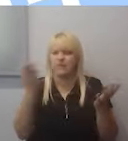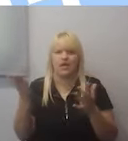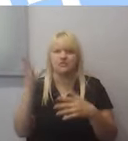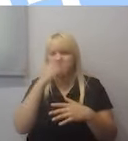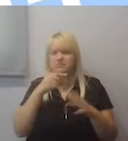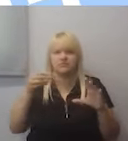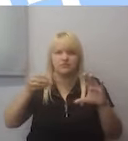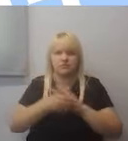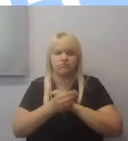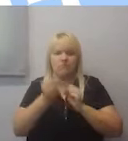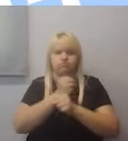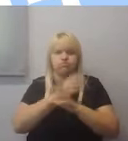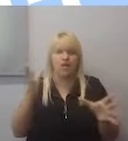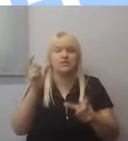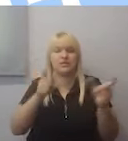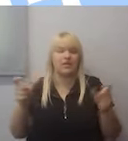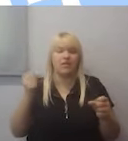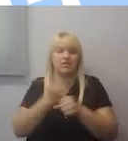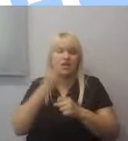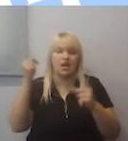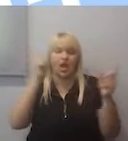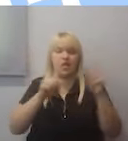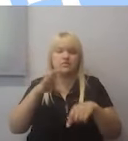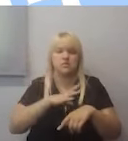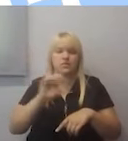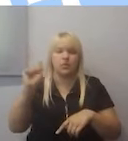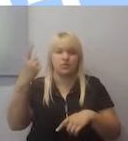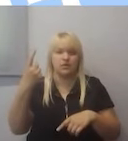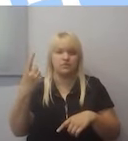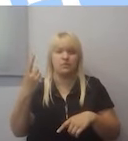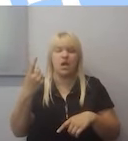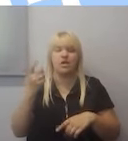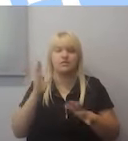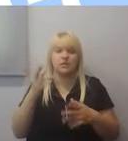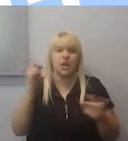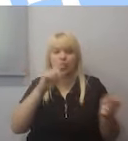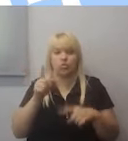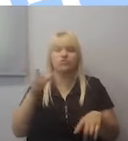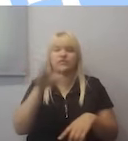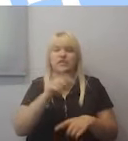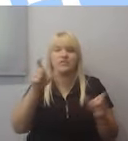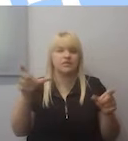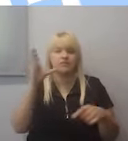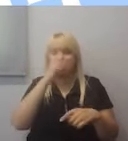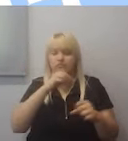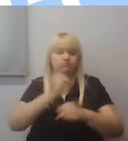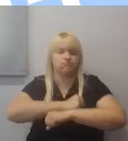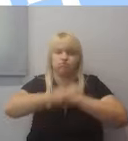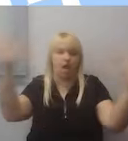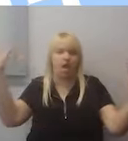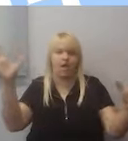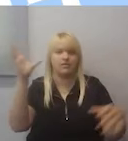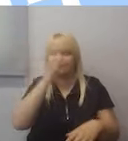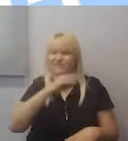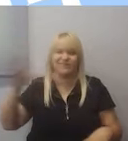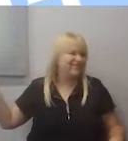radoši tas bija no tā pirmā trīsstūri ja jābūt radošiem viss var iet gaisā tā kā tas